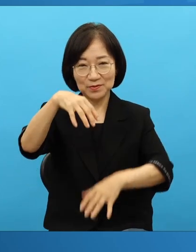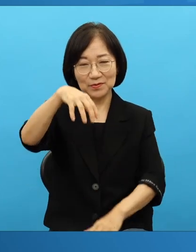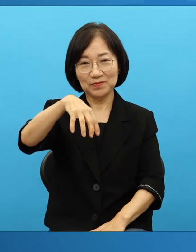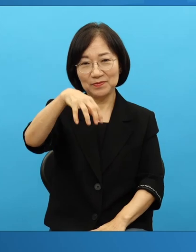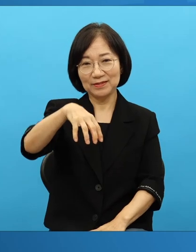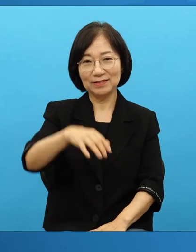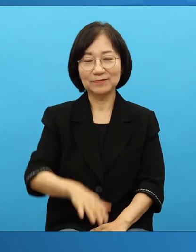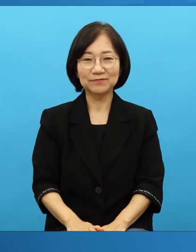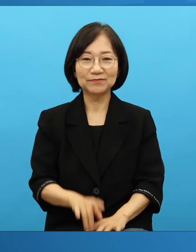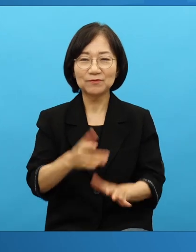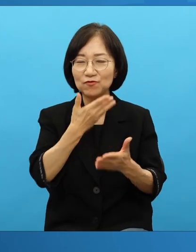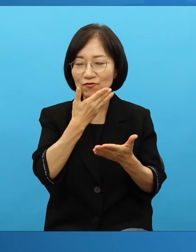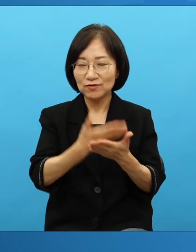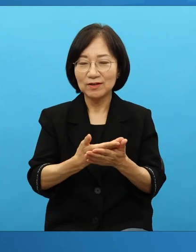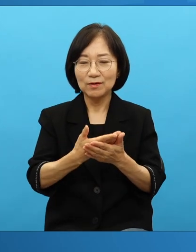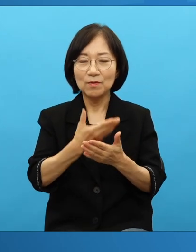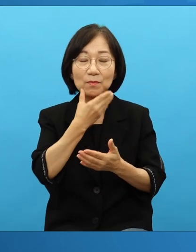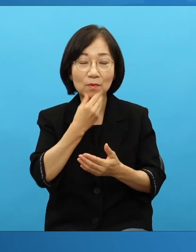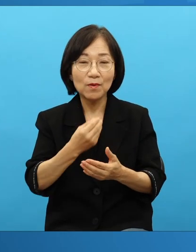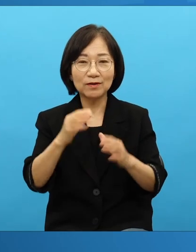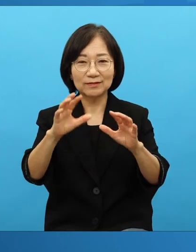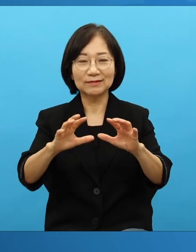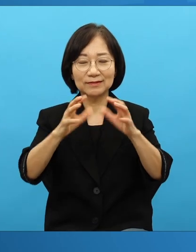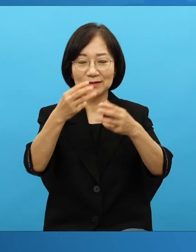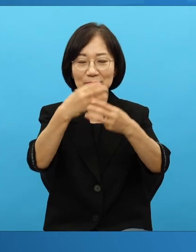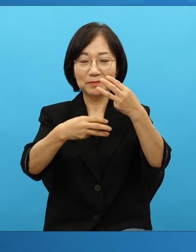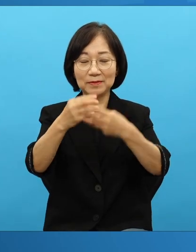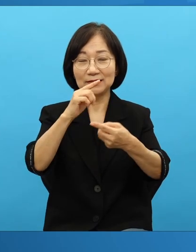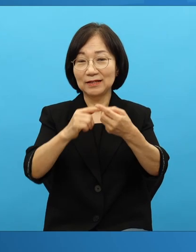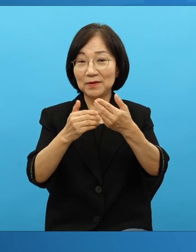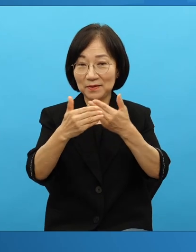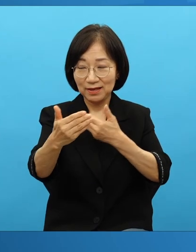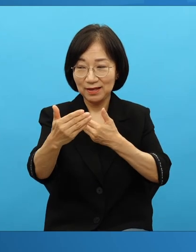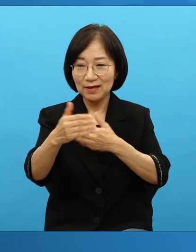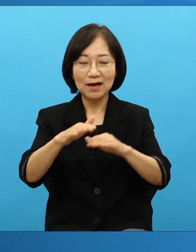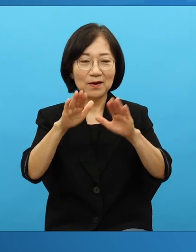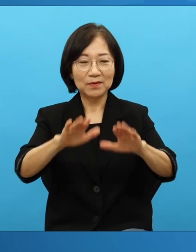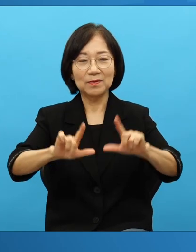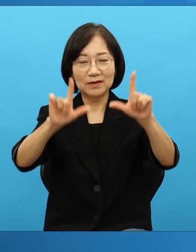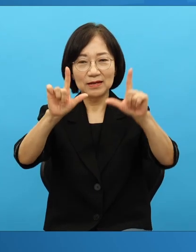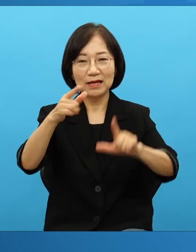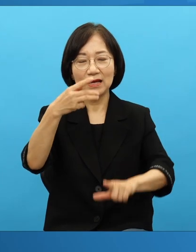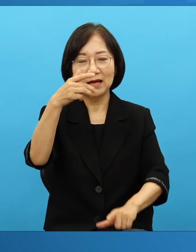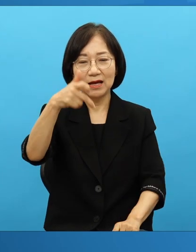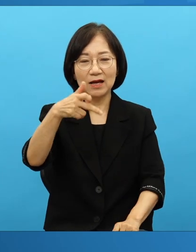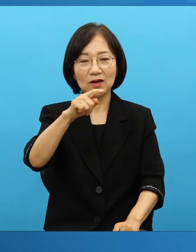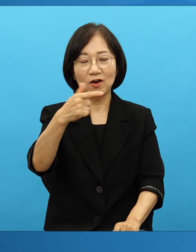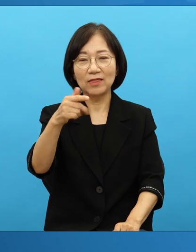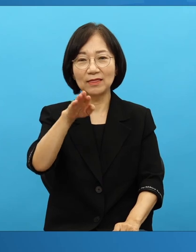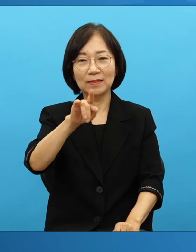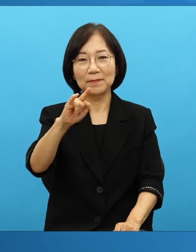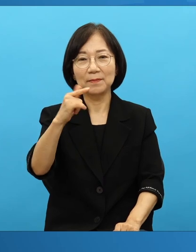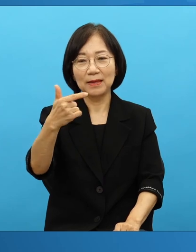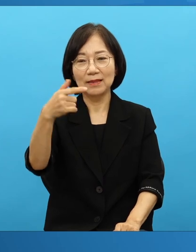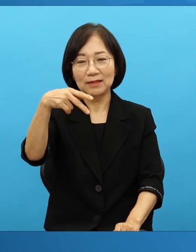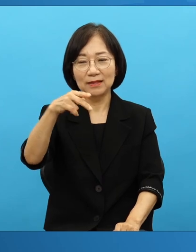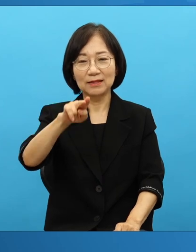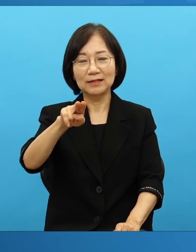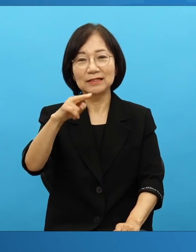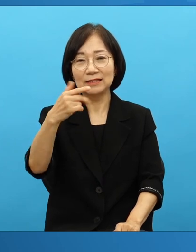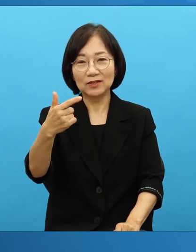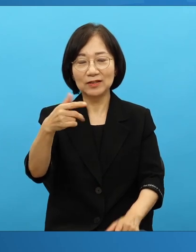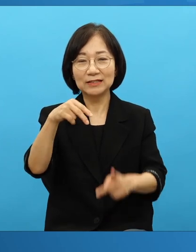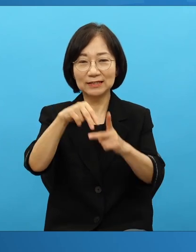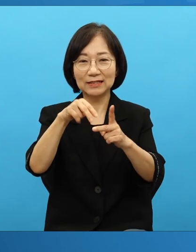이 귀하고 복된 세계 렘넌트 대회가 원래는 컨벤션 센터에서 3박 4일 동안